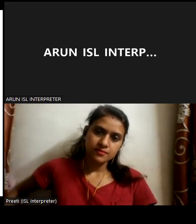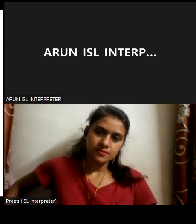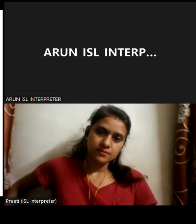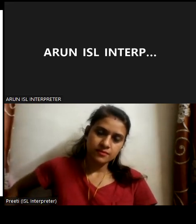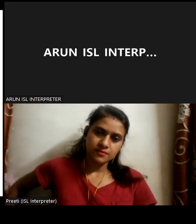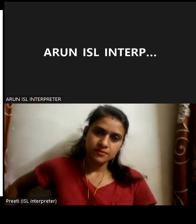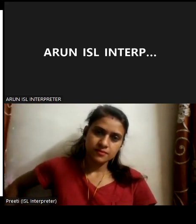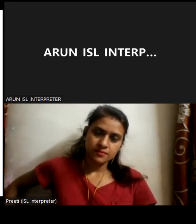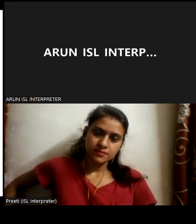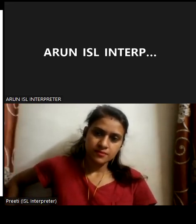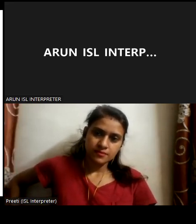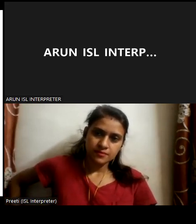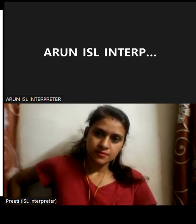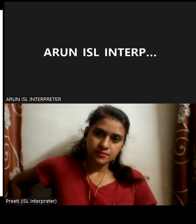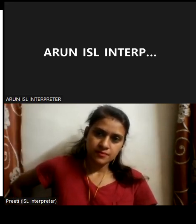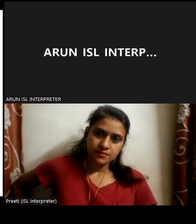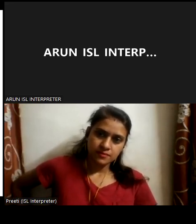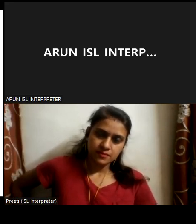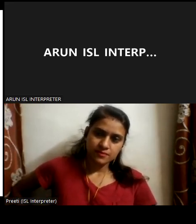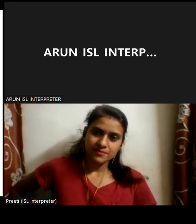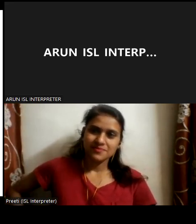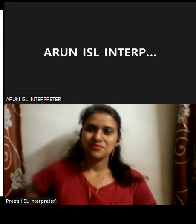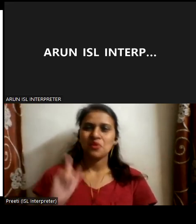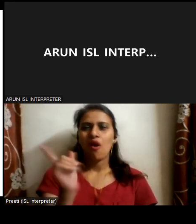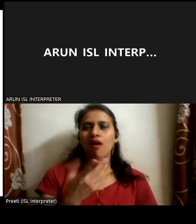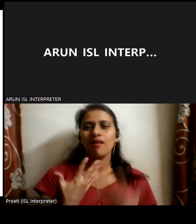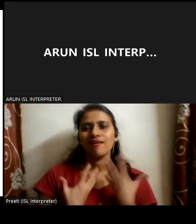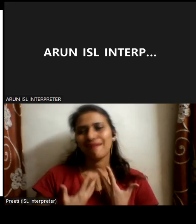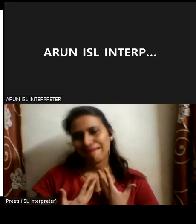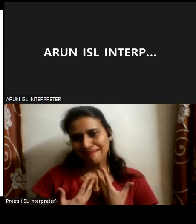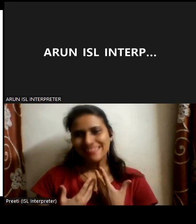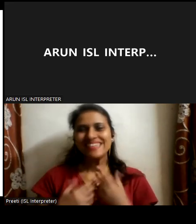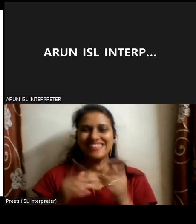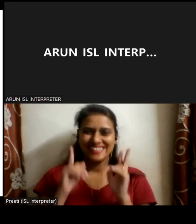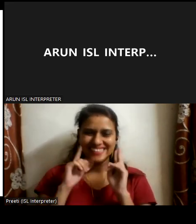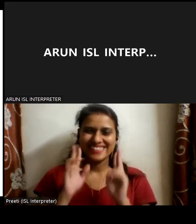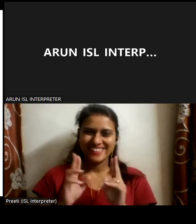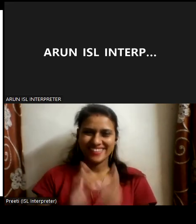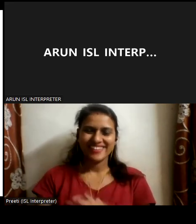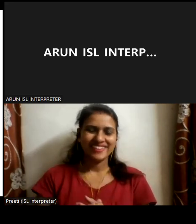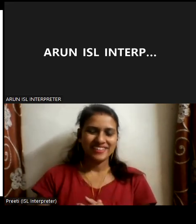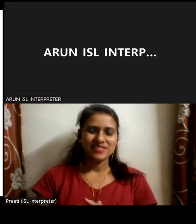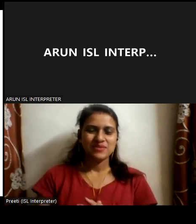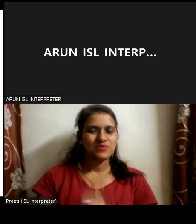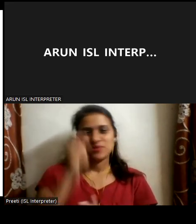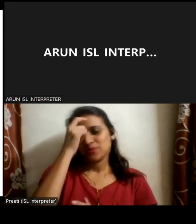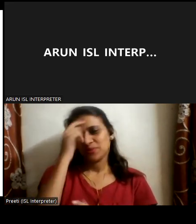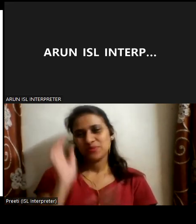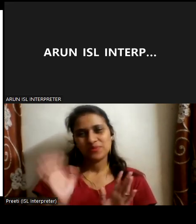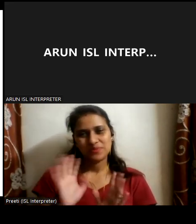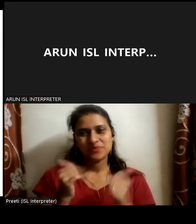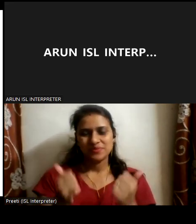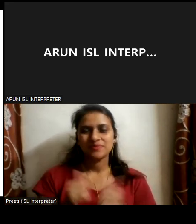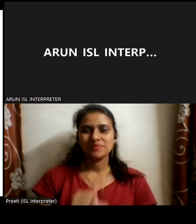So I think सभी थक चुके हैं सेशन से। I think it was quite elaborate for everyone to feel